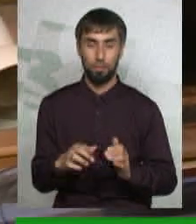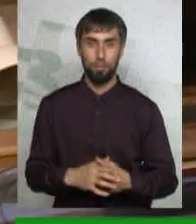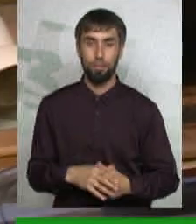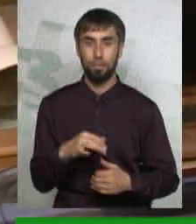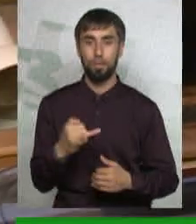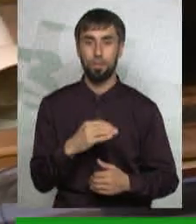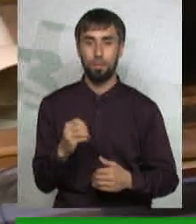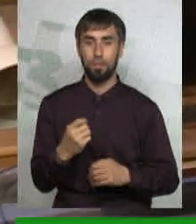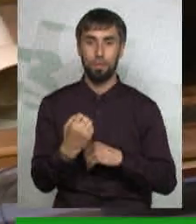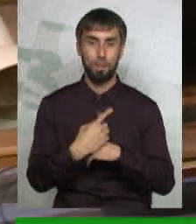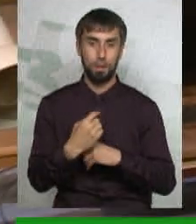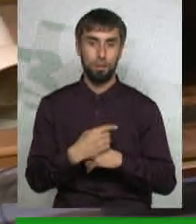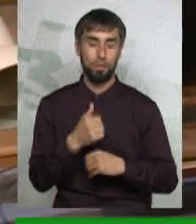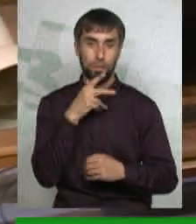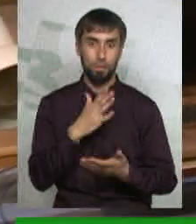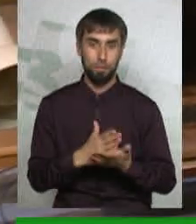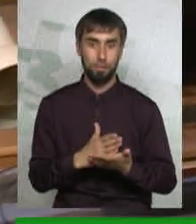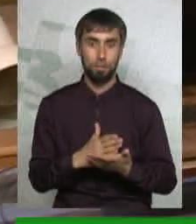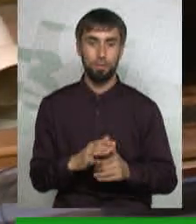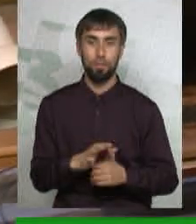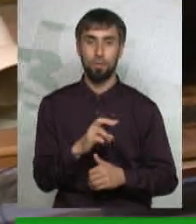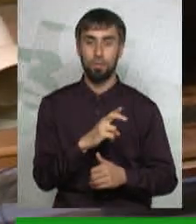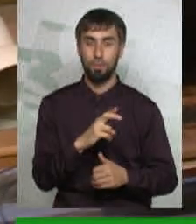И уже заказ.